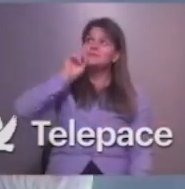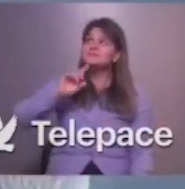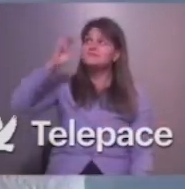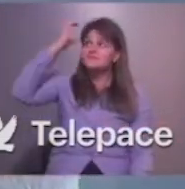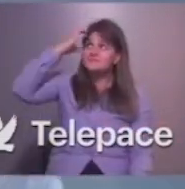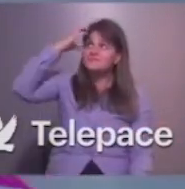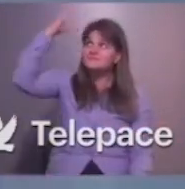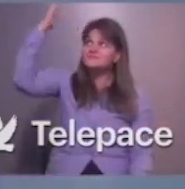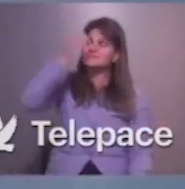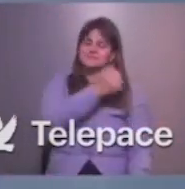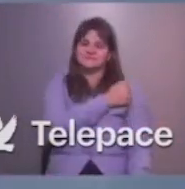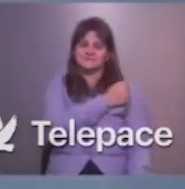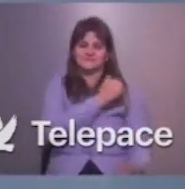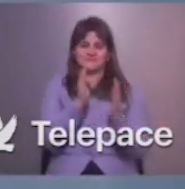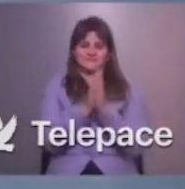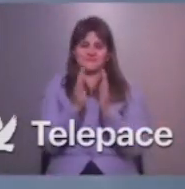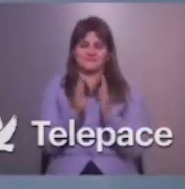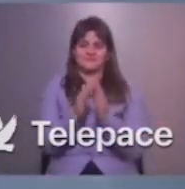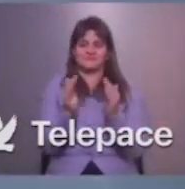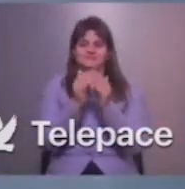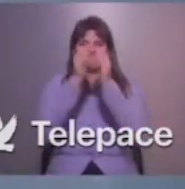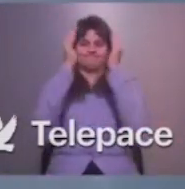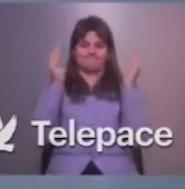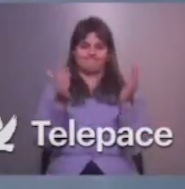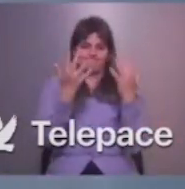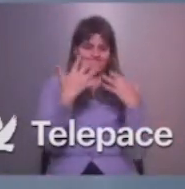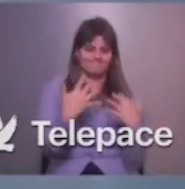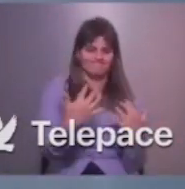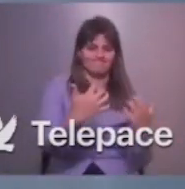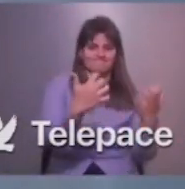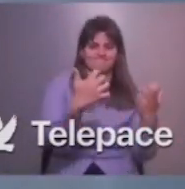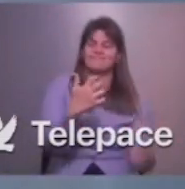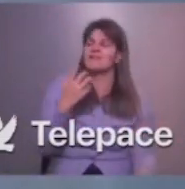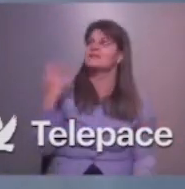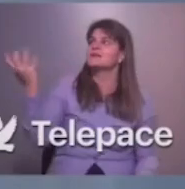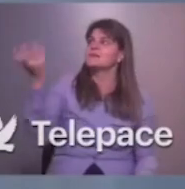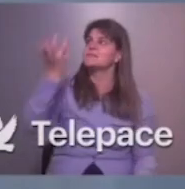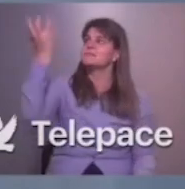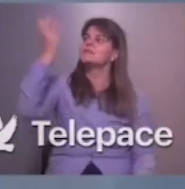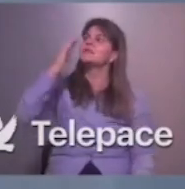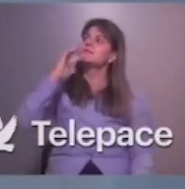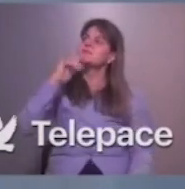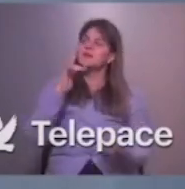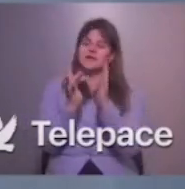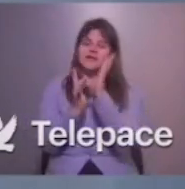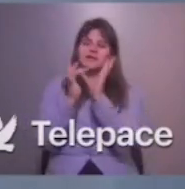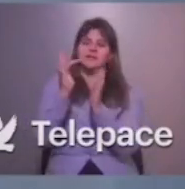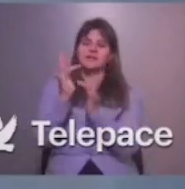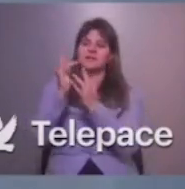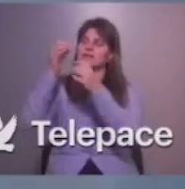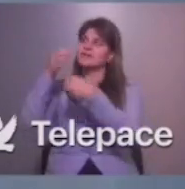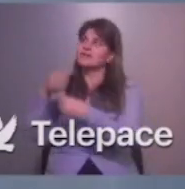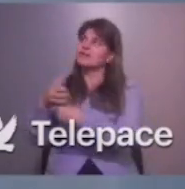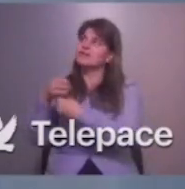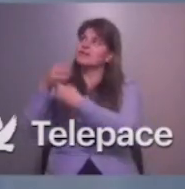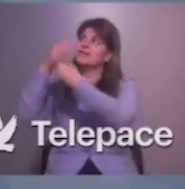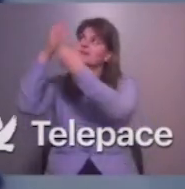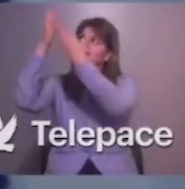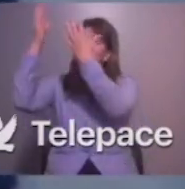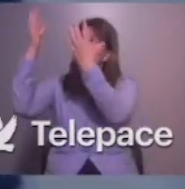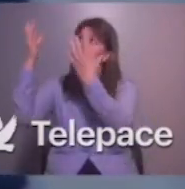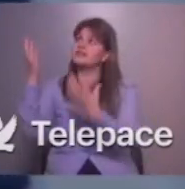davanti all'immagine e incensa anche l'immagine della Vergine